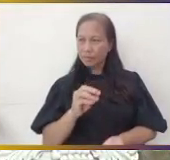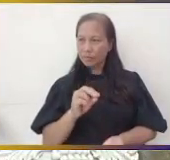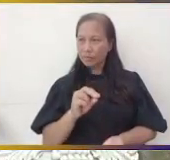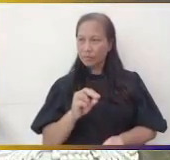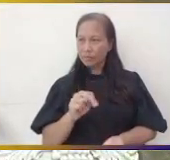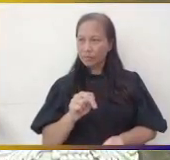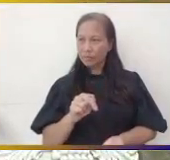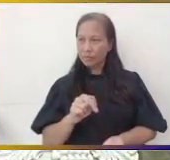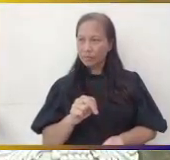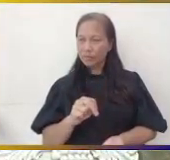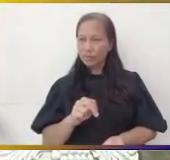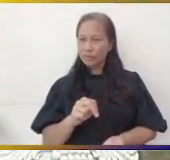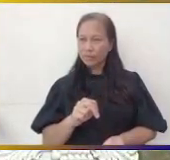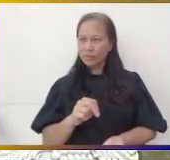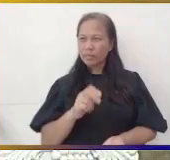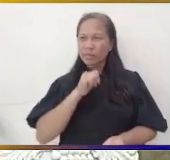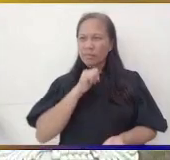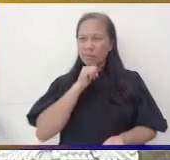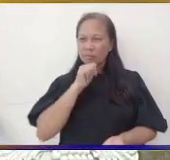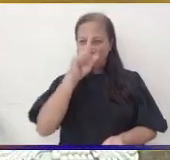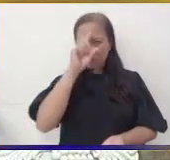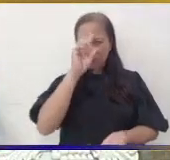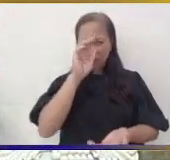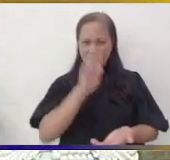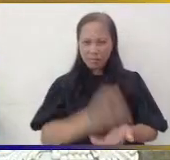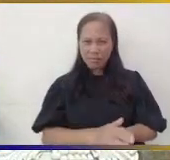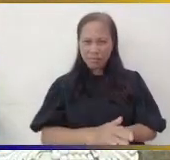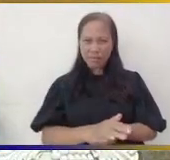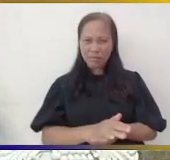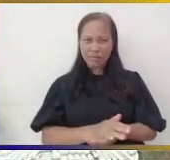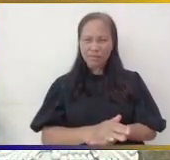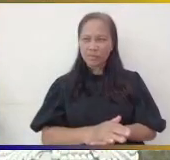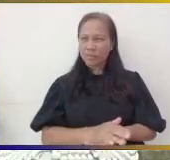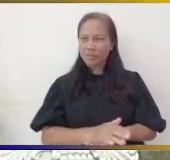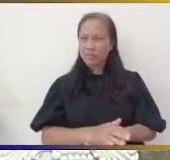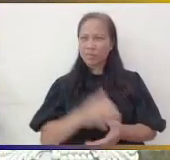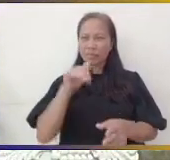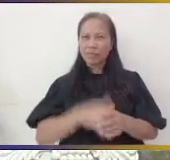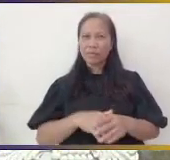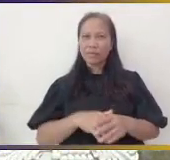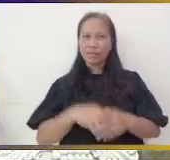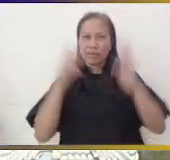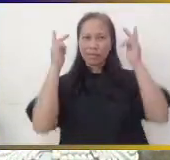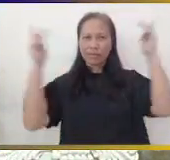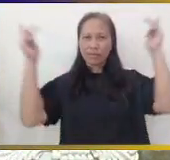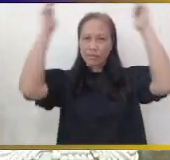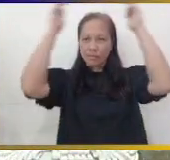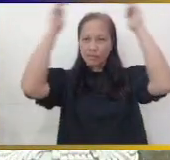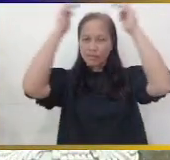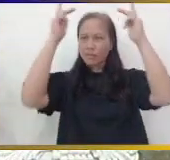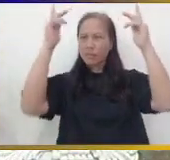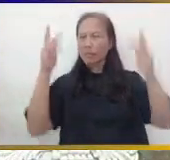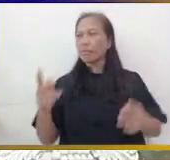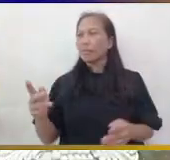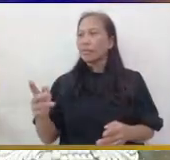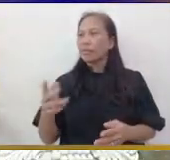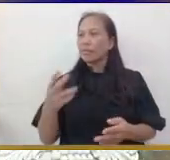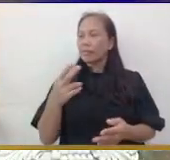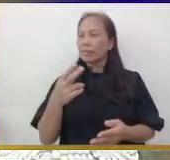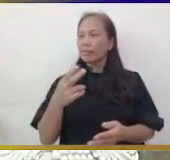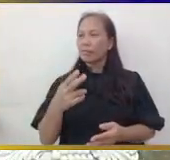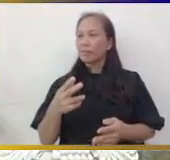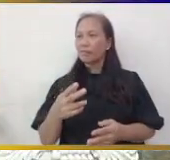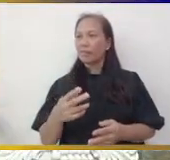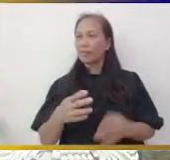he denied papal supremacy okay and believed in the separation of the